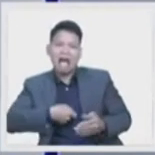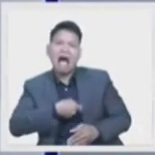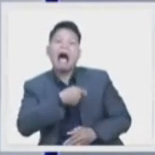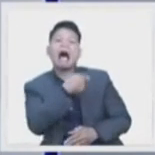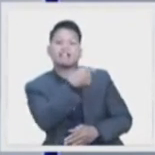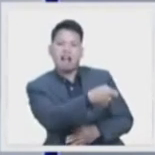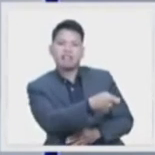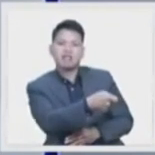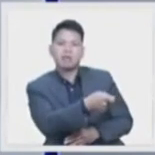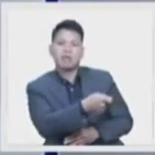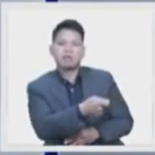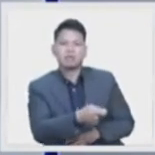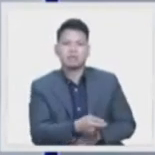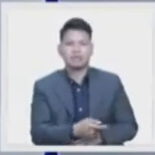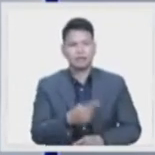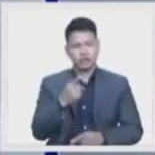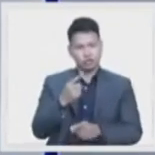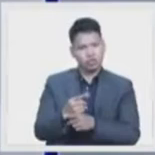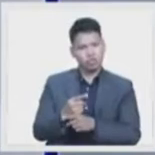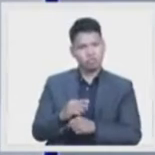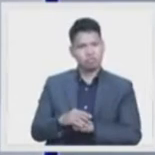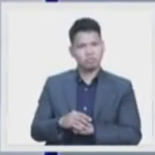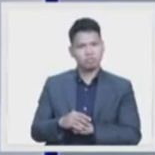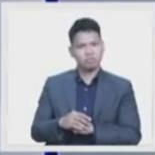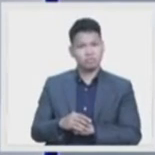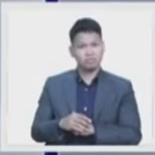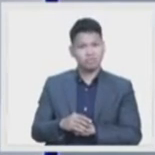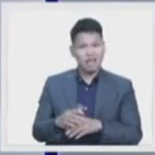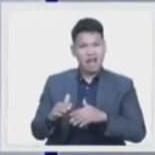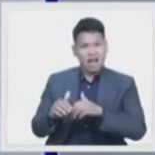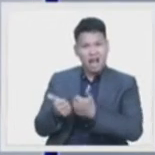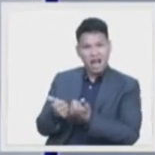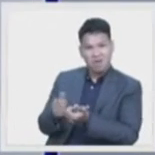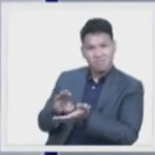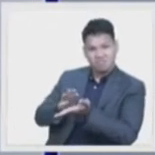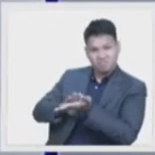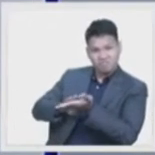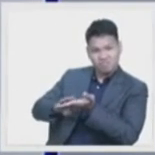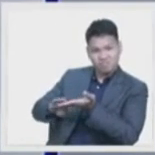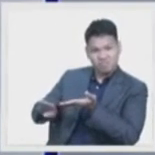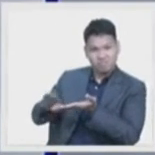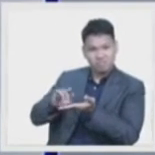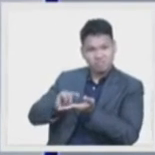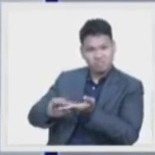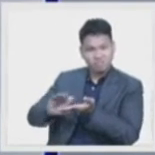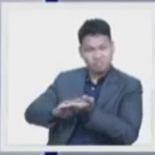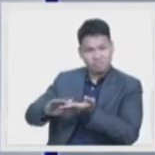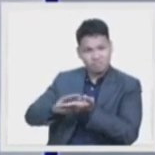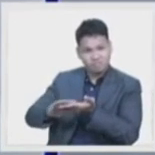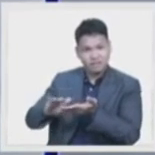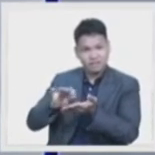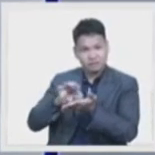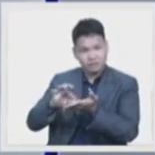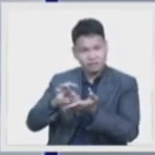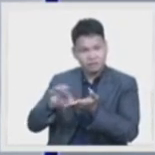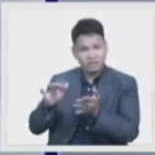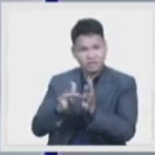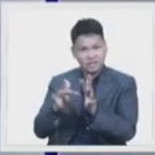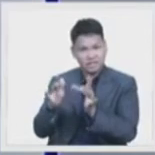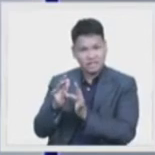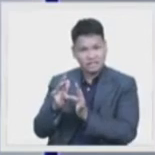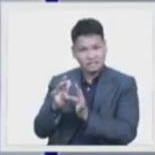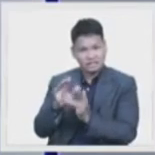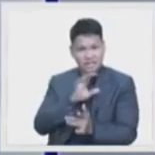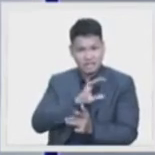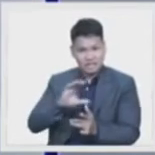ka ni mo." Insakto mga kaigalaan. Unsaon man sa pagpasaylo ni Kristo sa atong kinabuhi, sa atong sala,